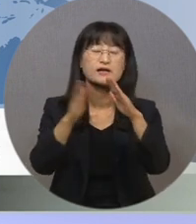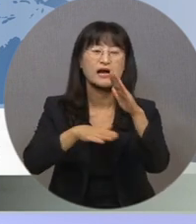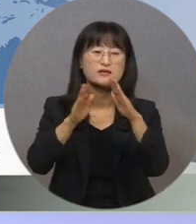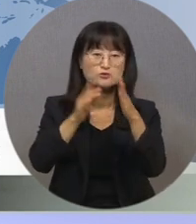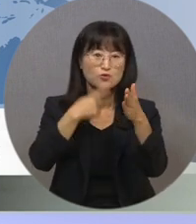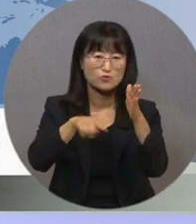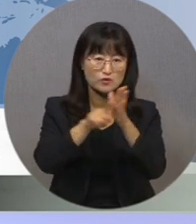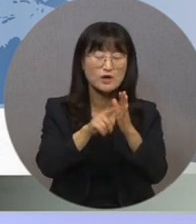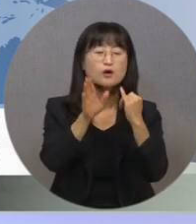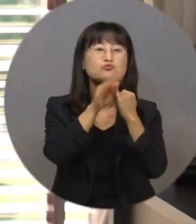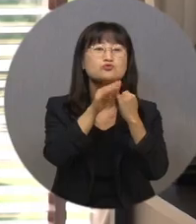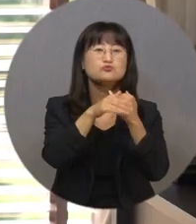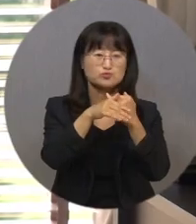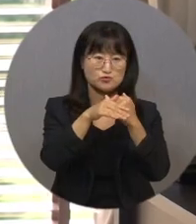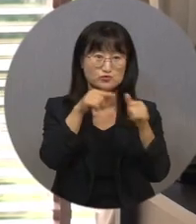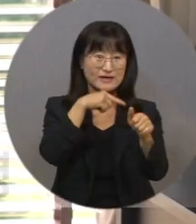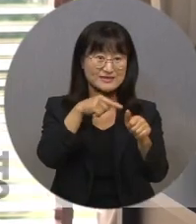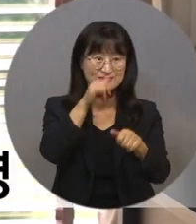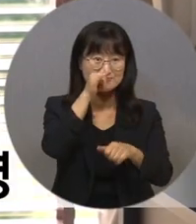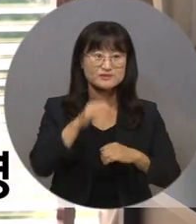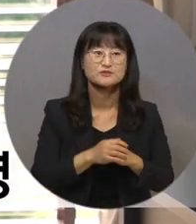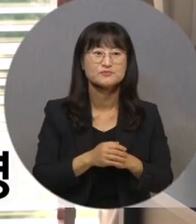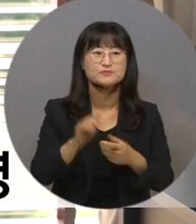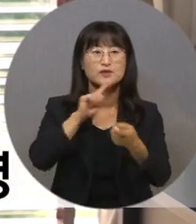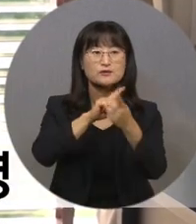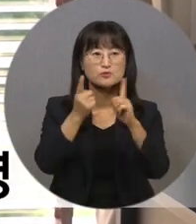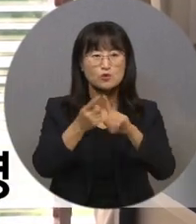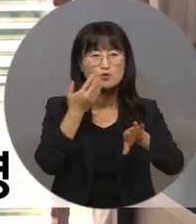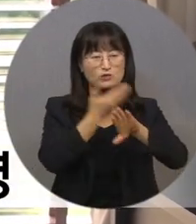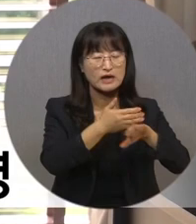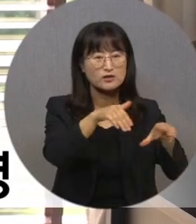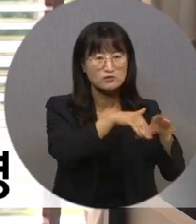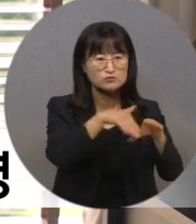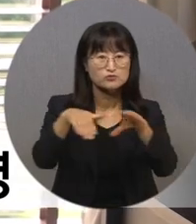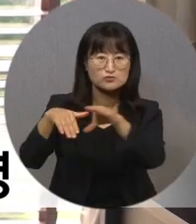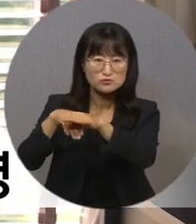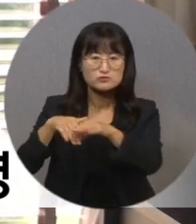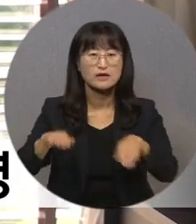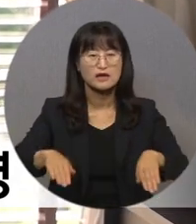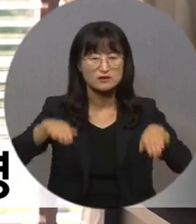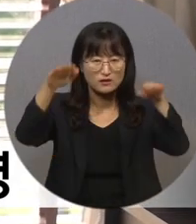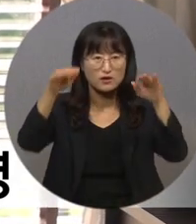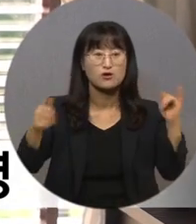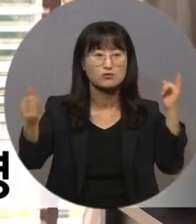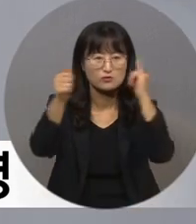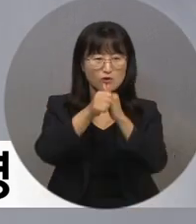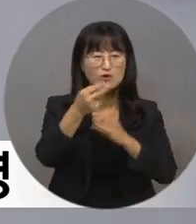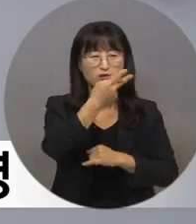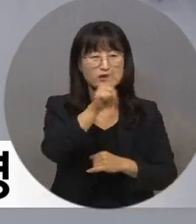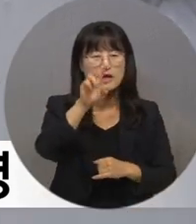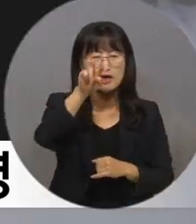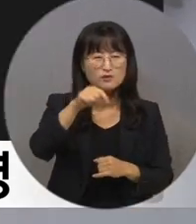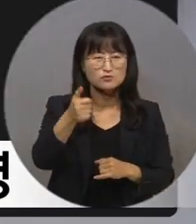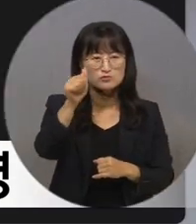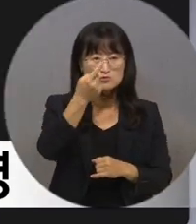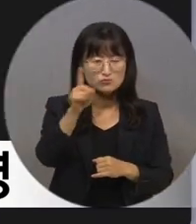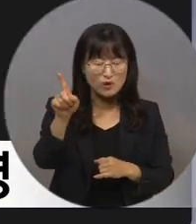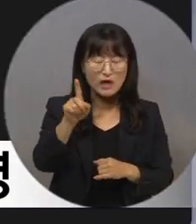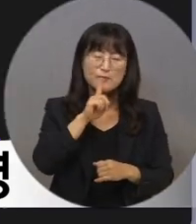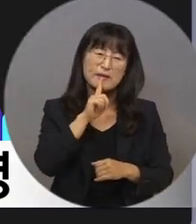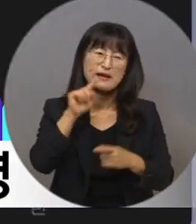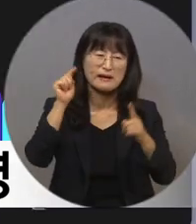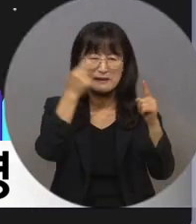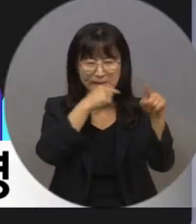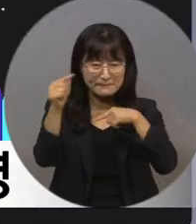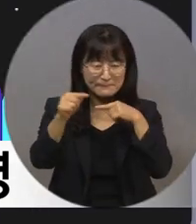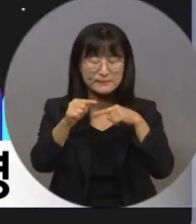황영재 기자입니다. 서로 다른 문화권에서 자란 두 사람이 결합한 다문화 가정은 언어 장벽과 문화 차이 등